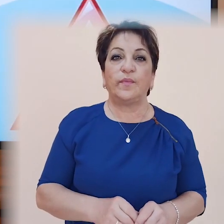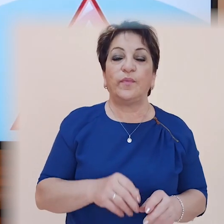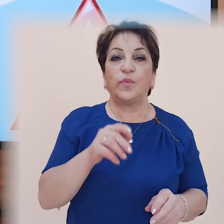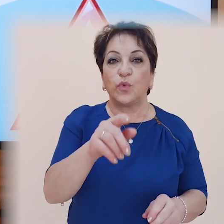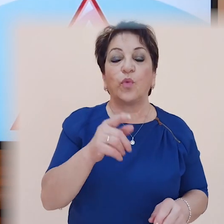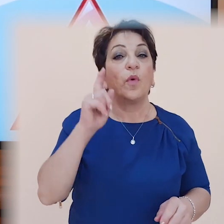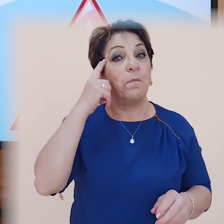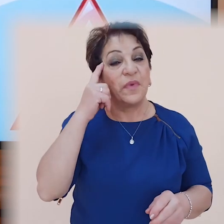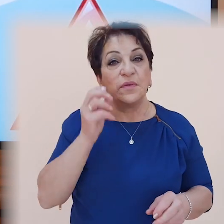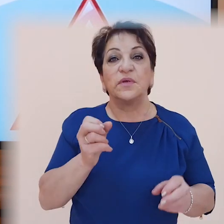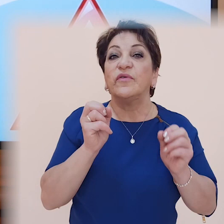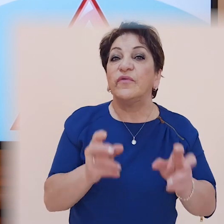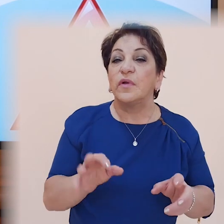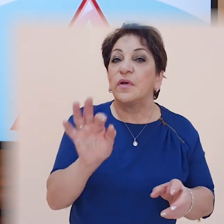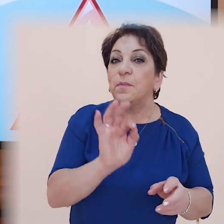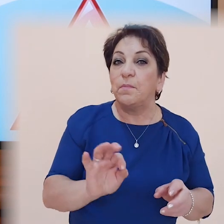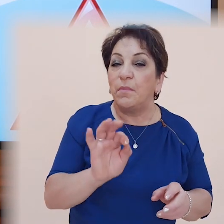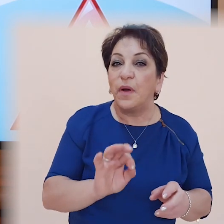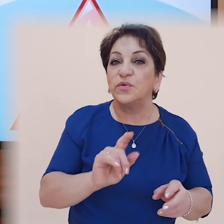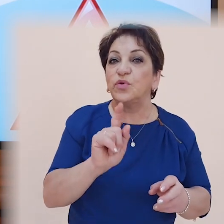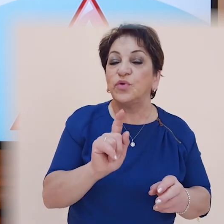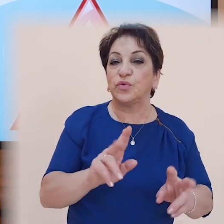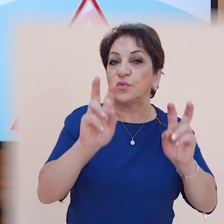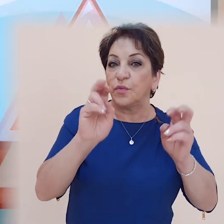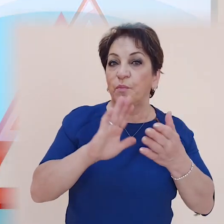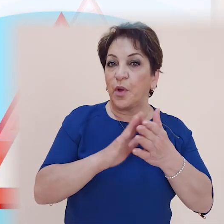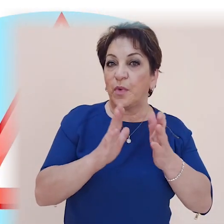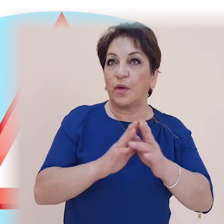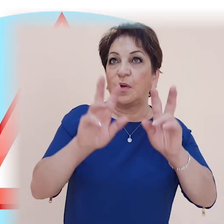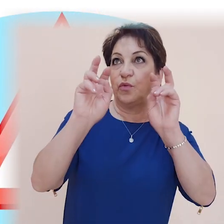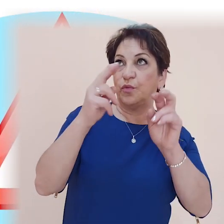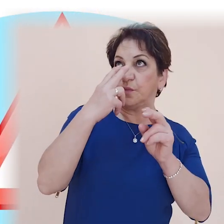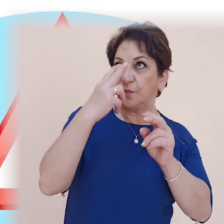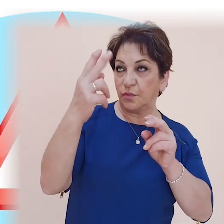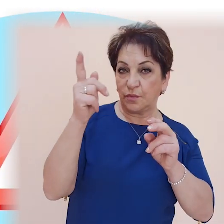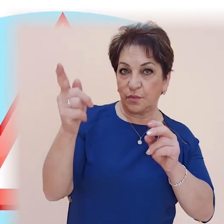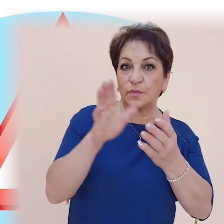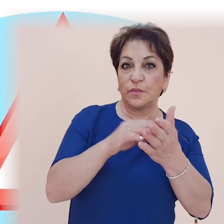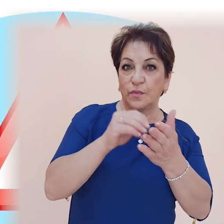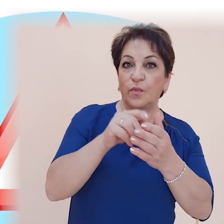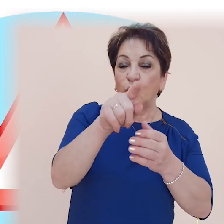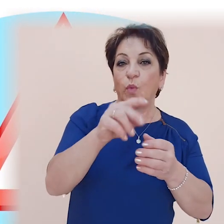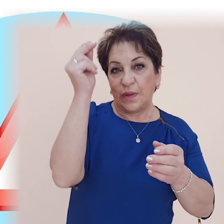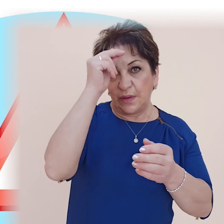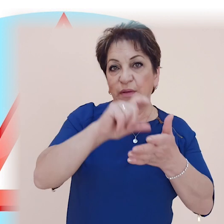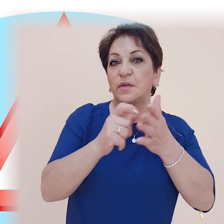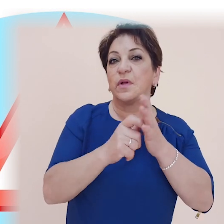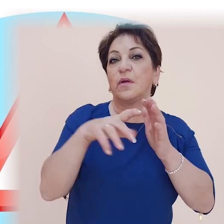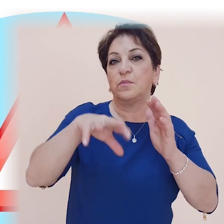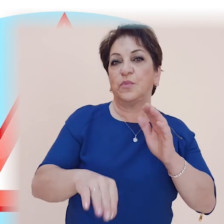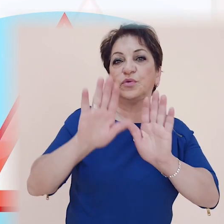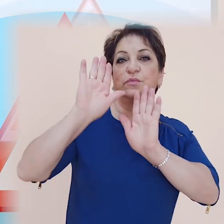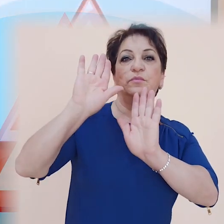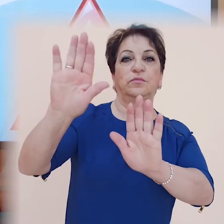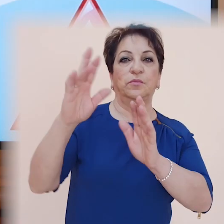Մտացեք վտանգի մասին զգուշացնող որև է պայմանական նշան, այն պակցրեք ձեր դասրանի այն